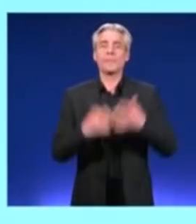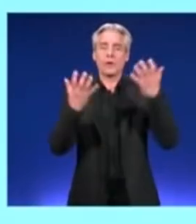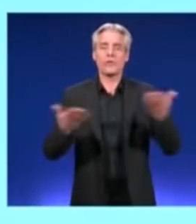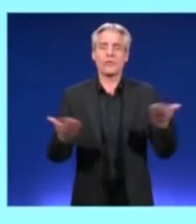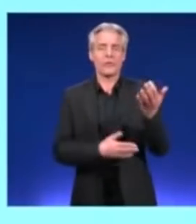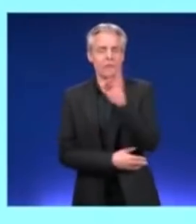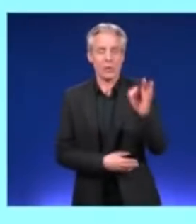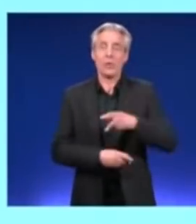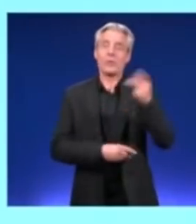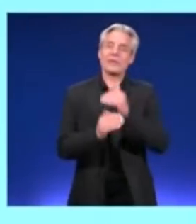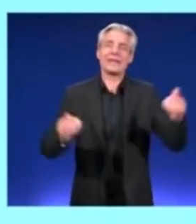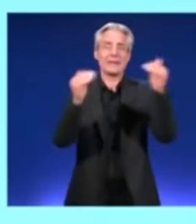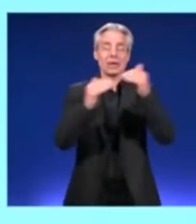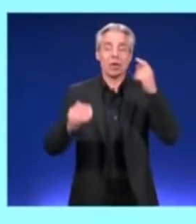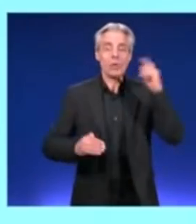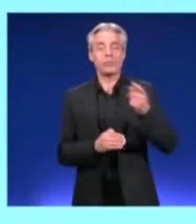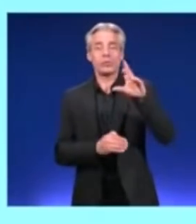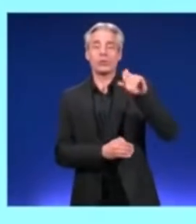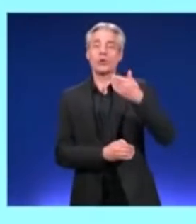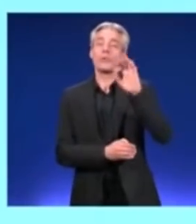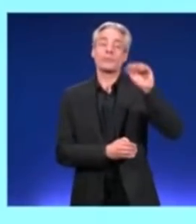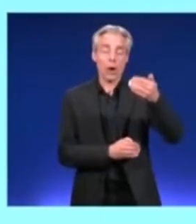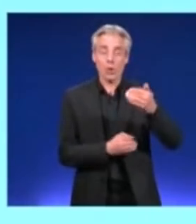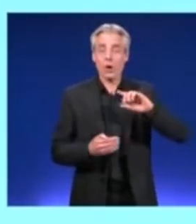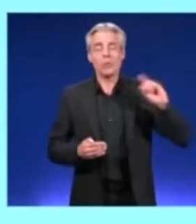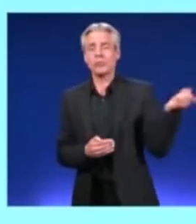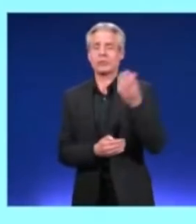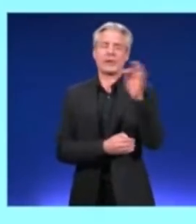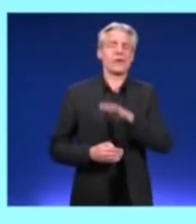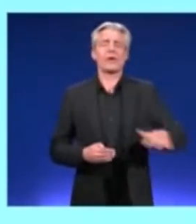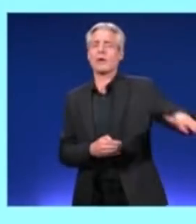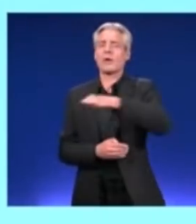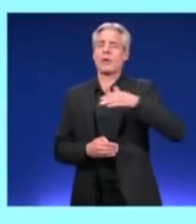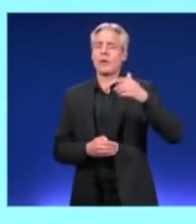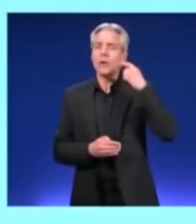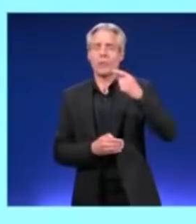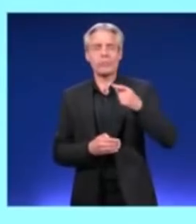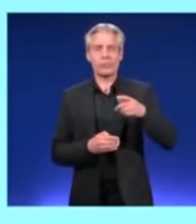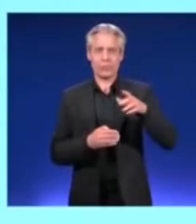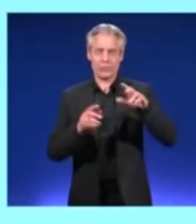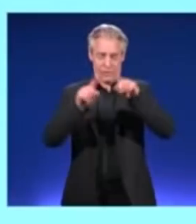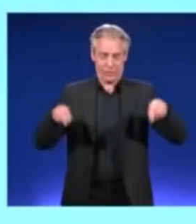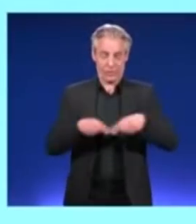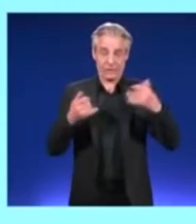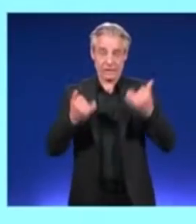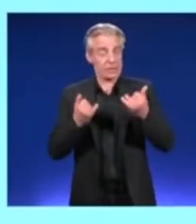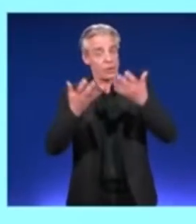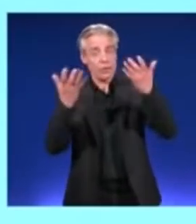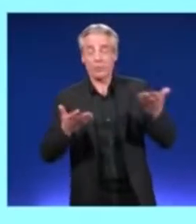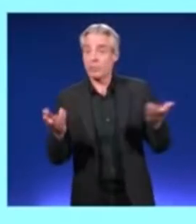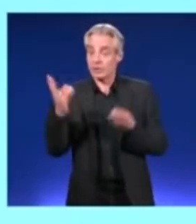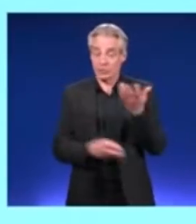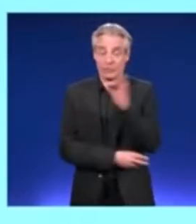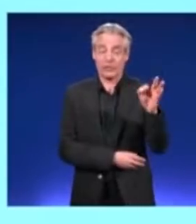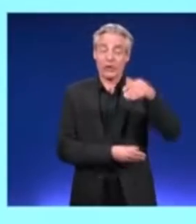Voulons-nous d'une France plus juste pour nos outre-mer, pour tout le territoire, pour notre hexagone? Voulons-nous d'une France